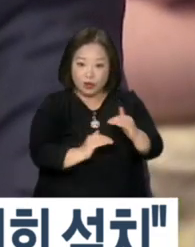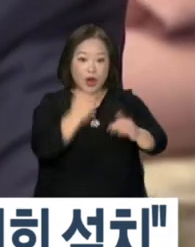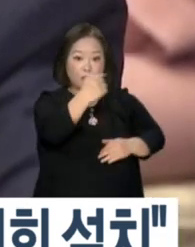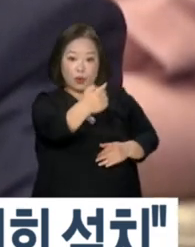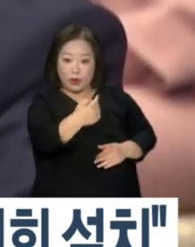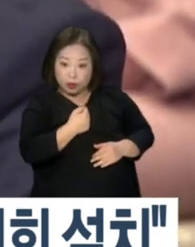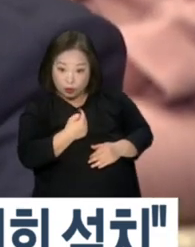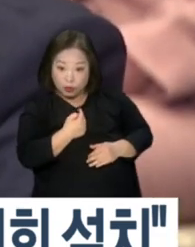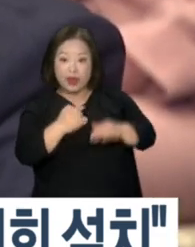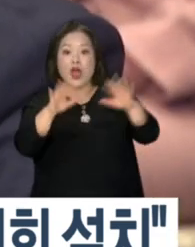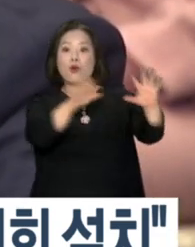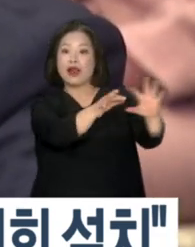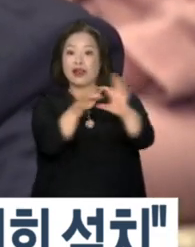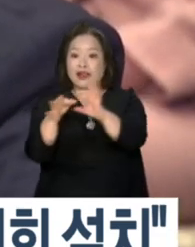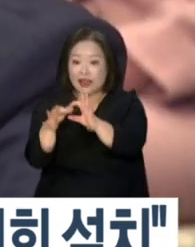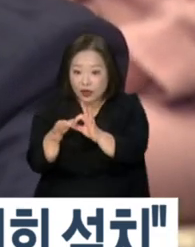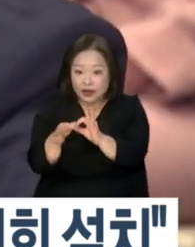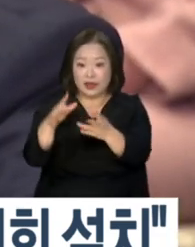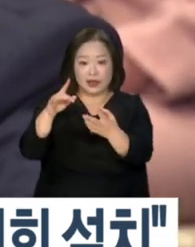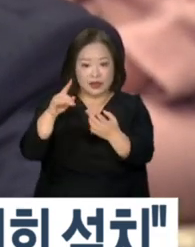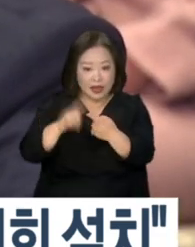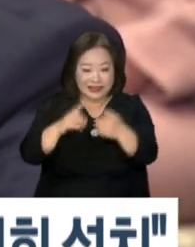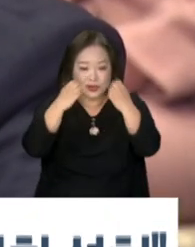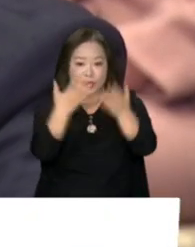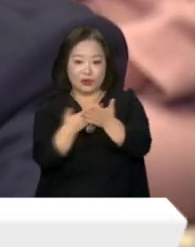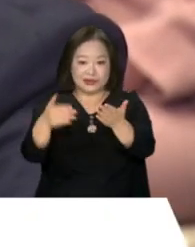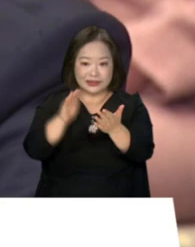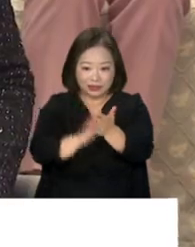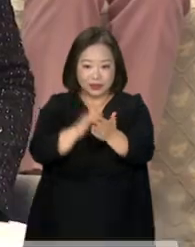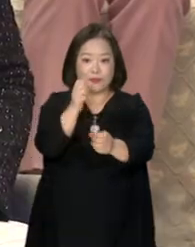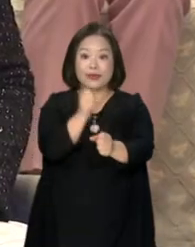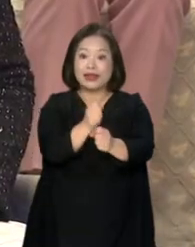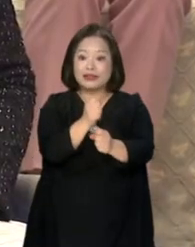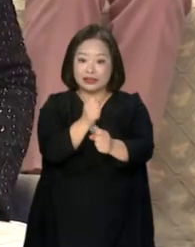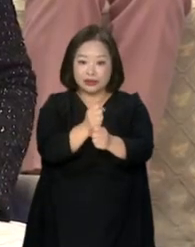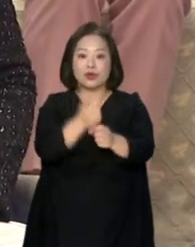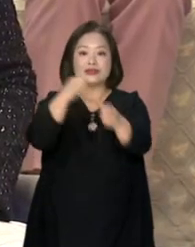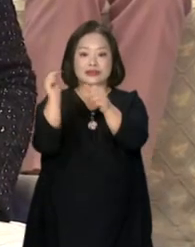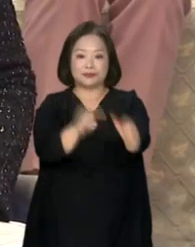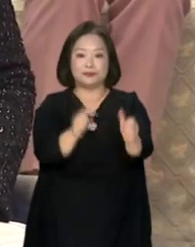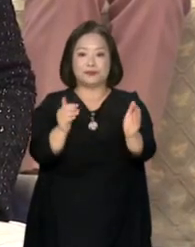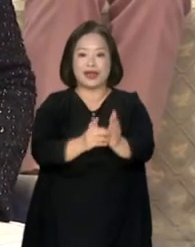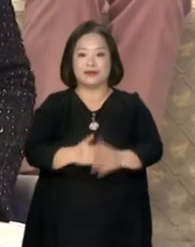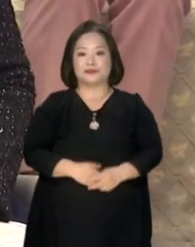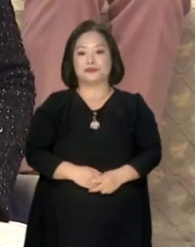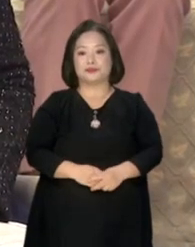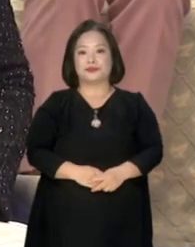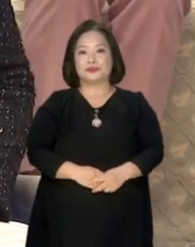대통령은 관련 정책을 근본적으로 혁신할 것을 지시했다고 대통령실은 전했습니다